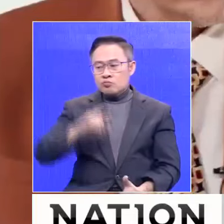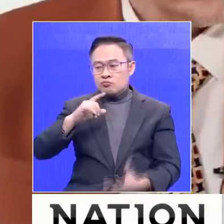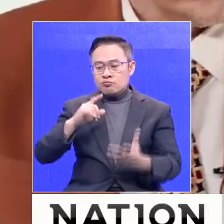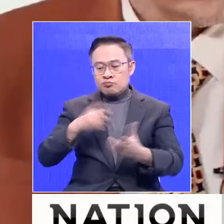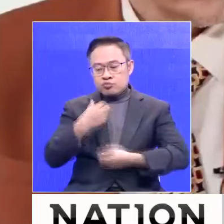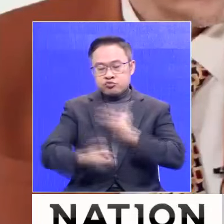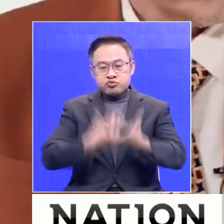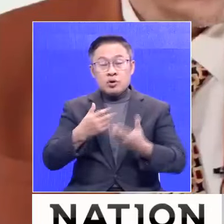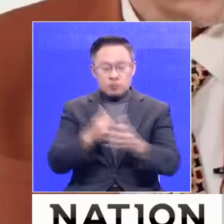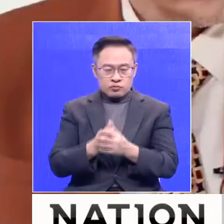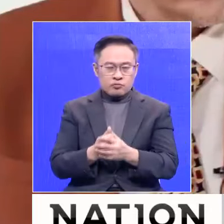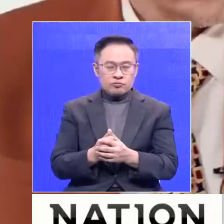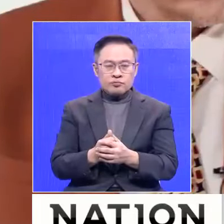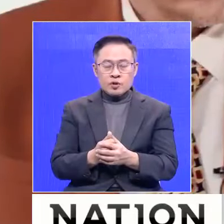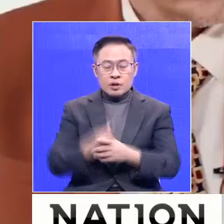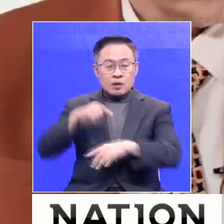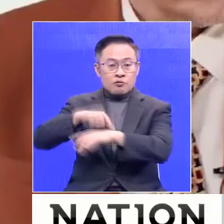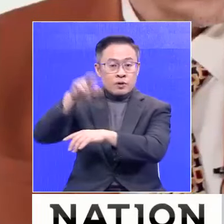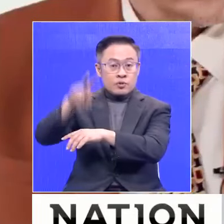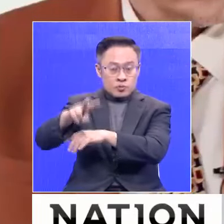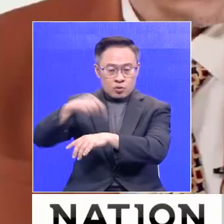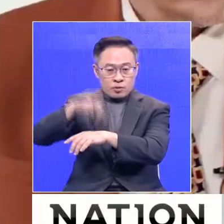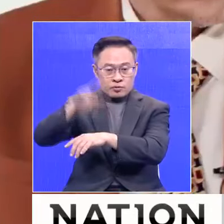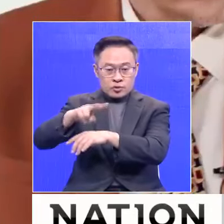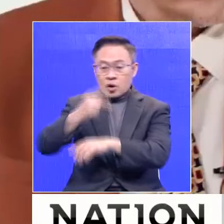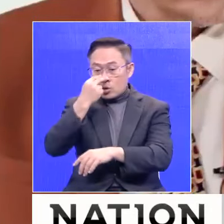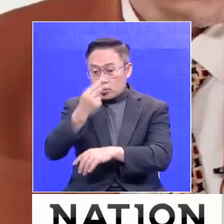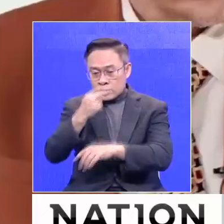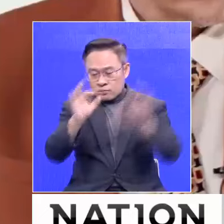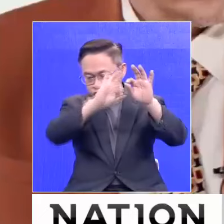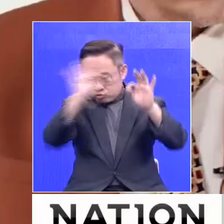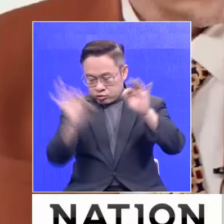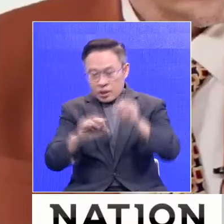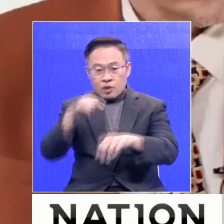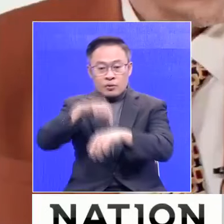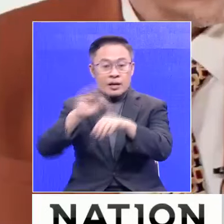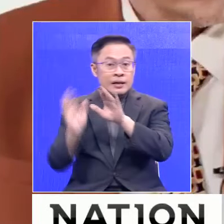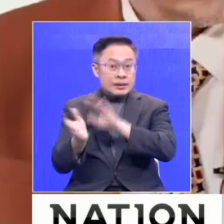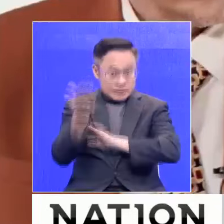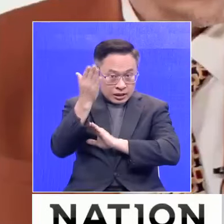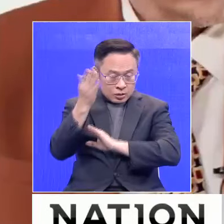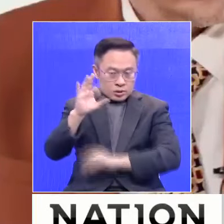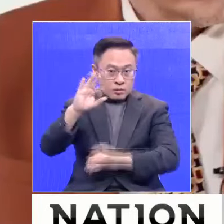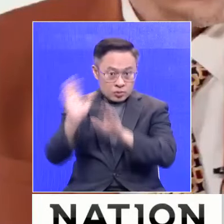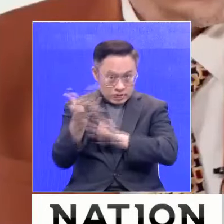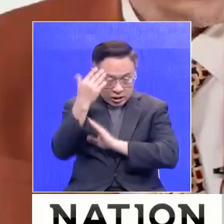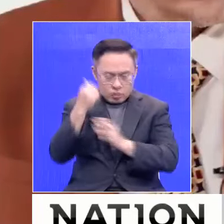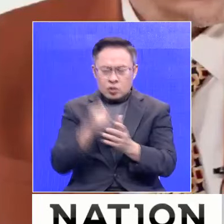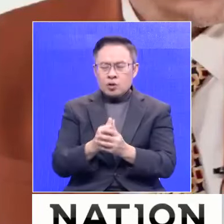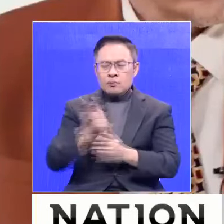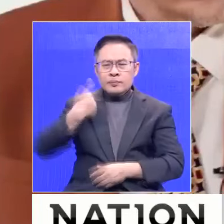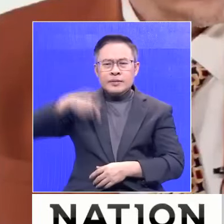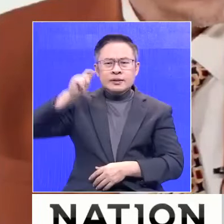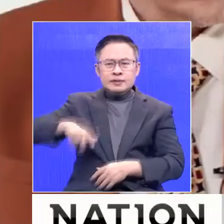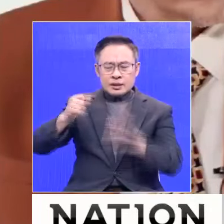ดาส่วนบ่าย2แฮชแท็กเชียร์เจ้าหนี้หรือลูกหนี้บอกจะไปช่วยคุณลูกหมีที่สน.ทองหล่อเพราะลูกหนี้นัดเ